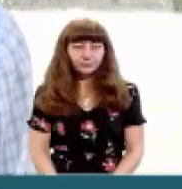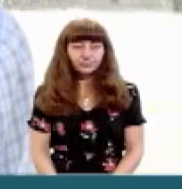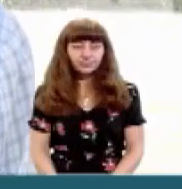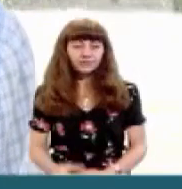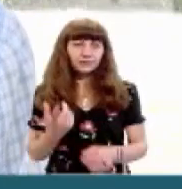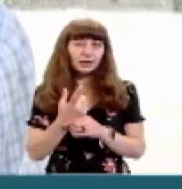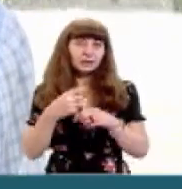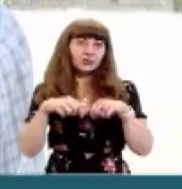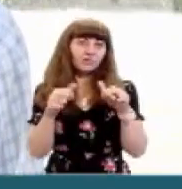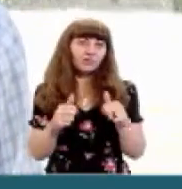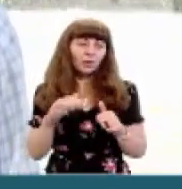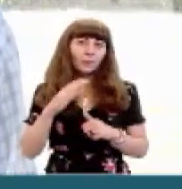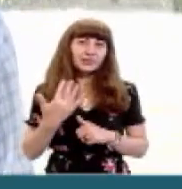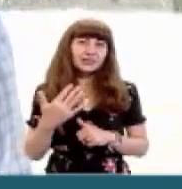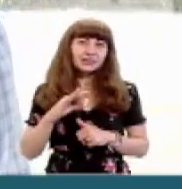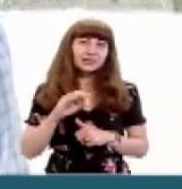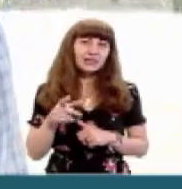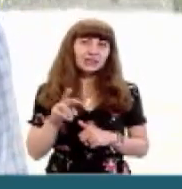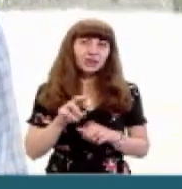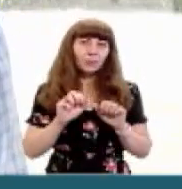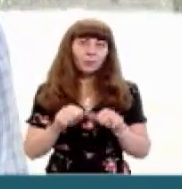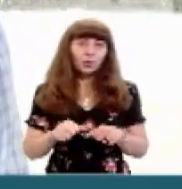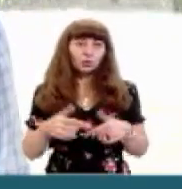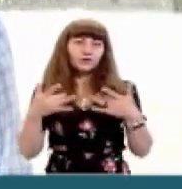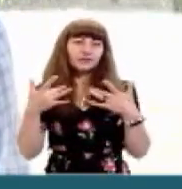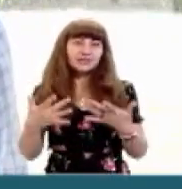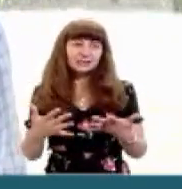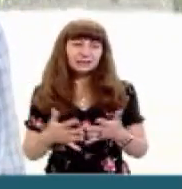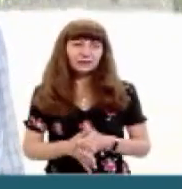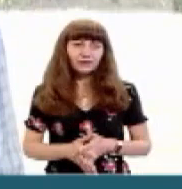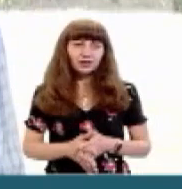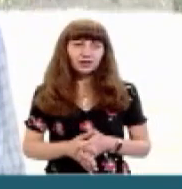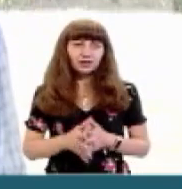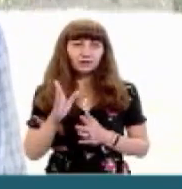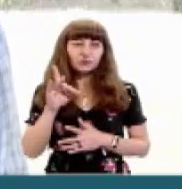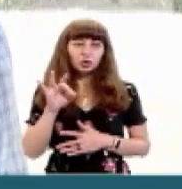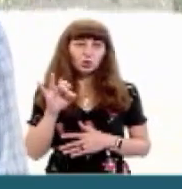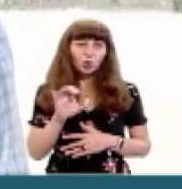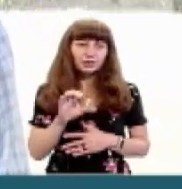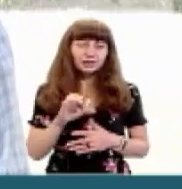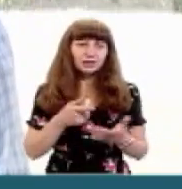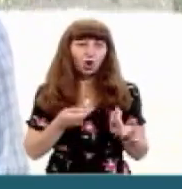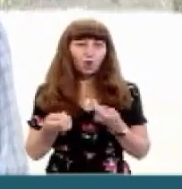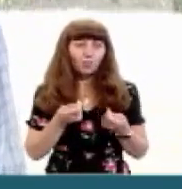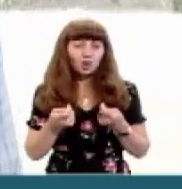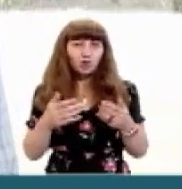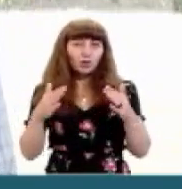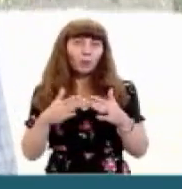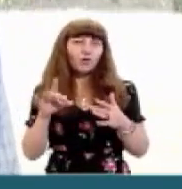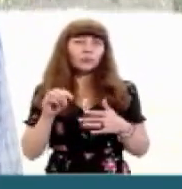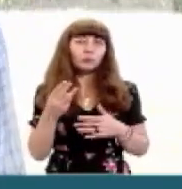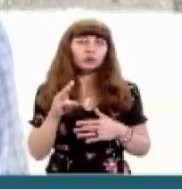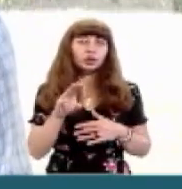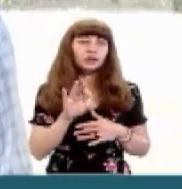И эти же формы по 50-й статье имеют право взыскивать взносы на управление общедомовым